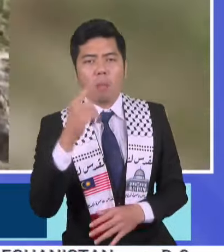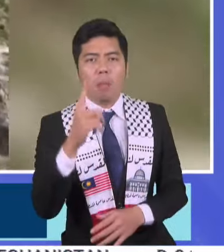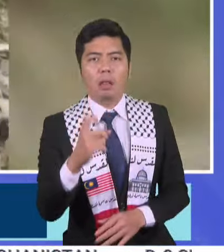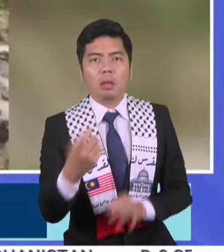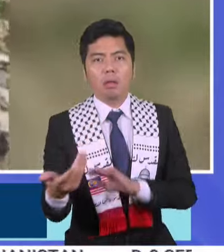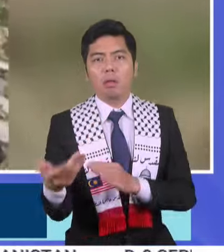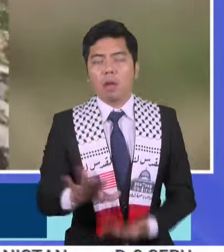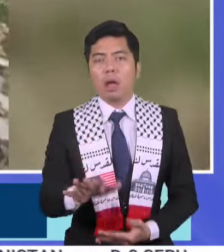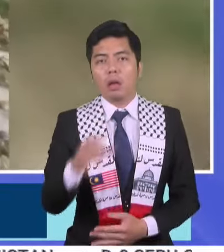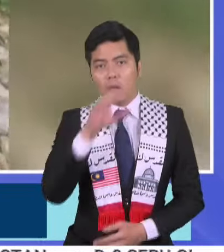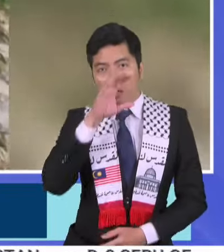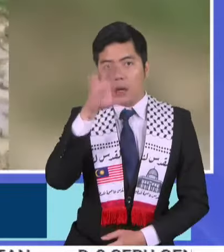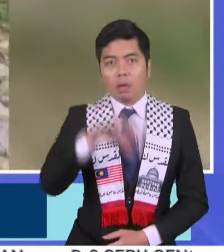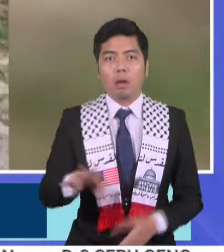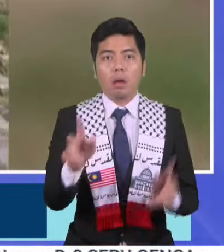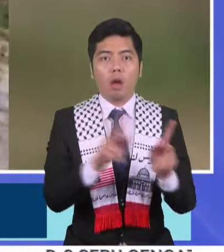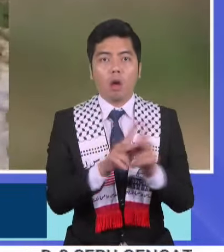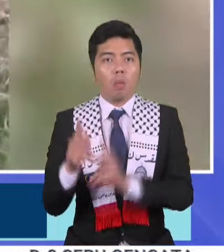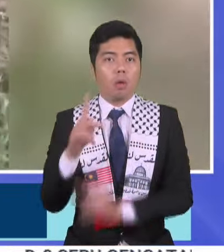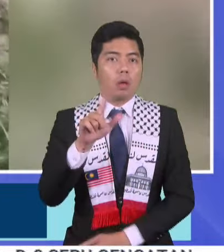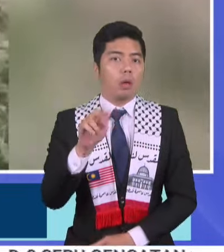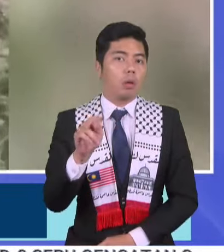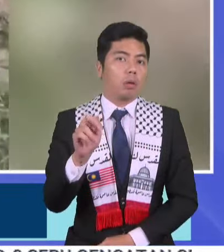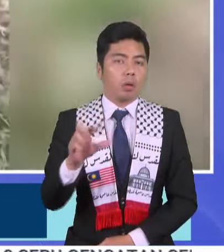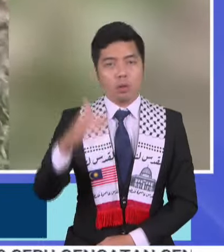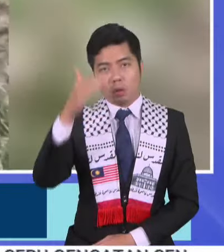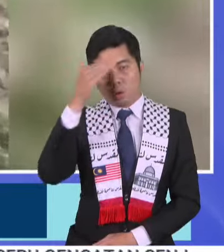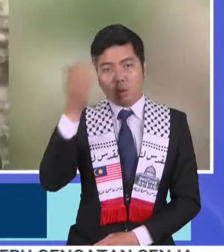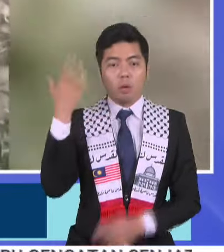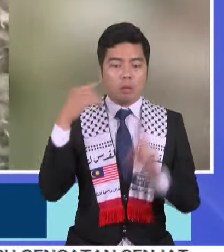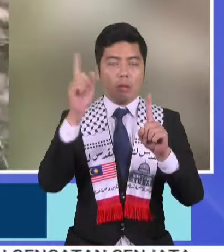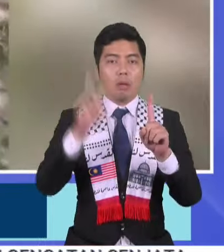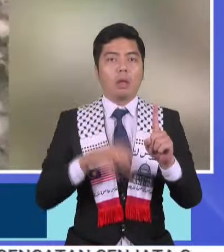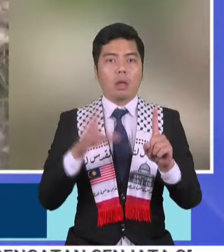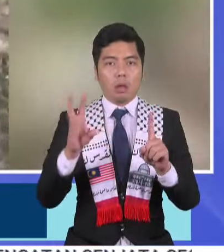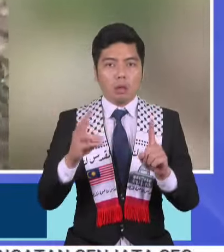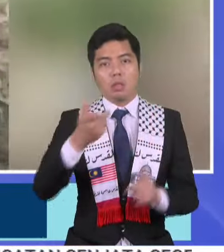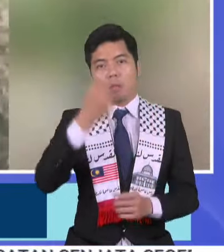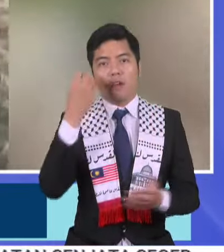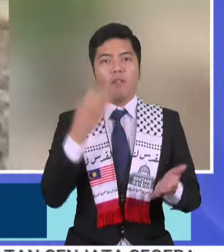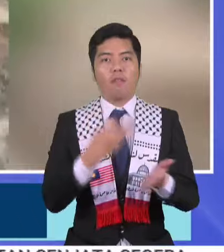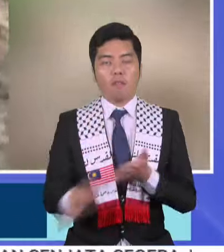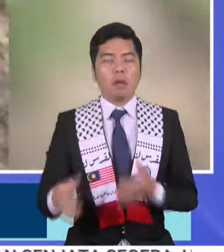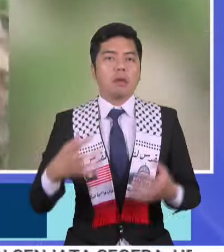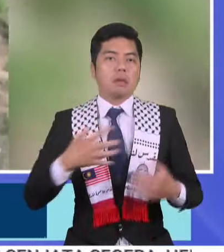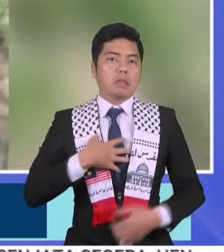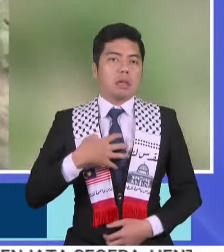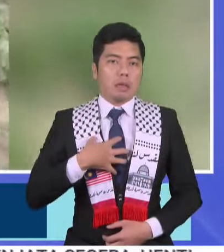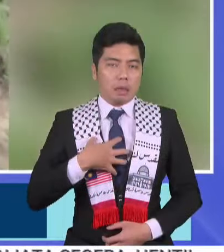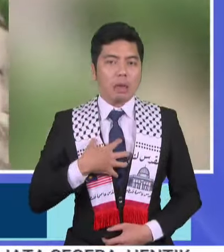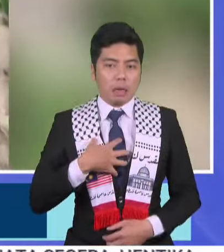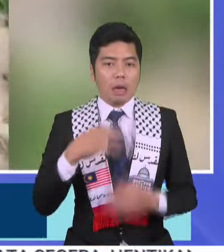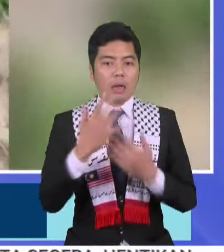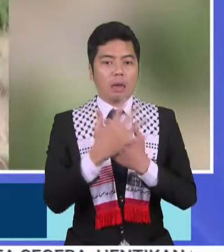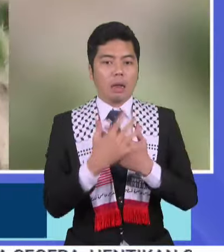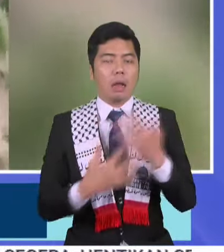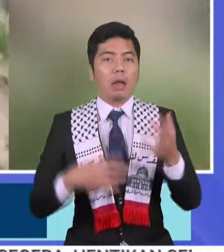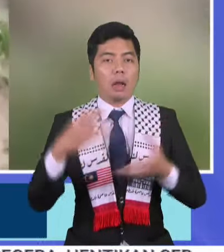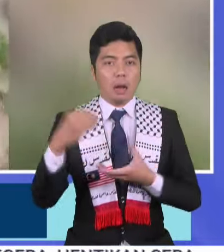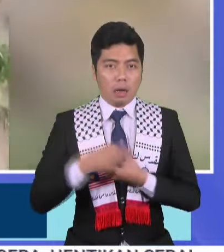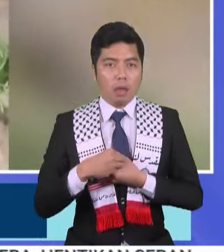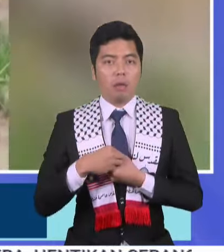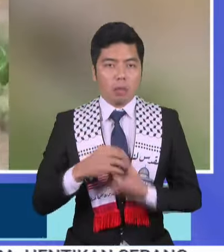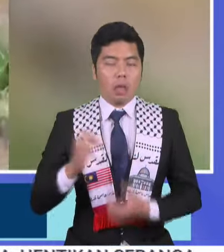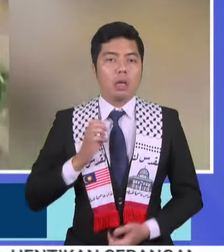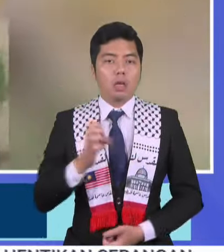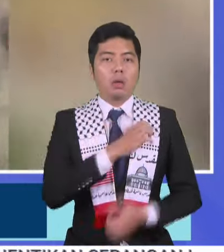gajah di Kampung Seri Timur Keluang Johor 1 Jun lalu disahkan akibat kegagalan fungsi organ susulan pendarahan dalaman.